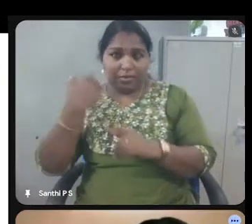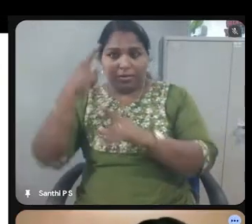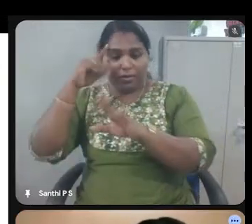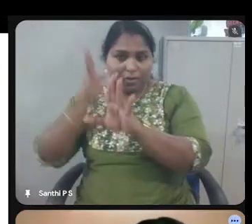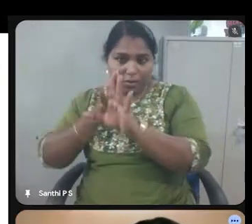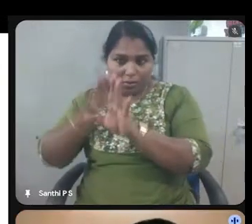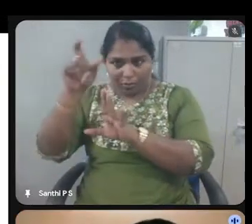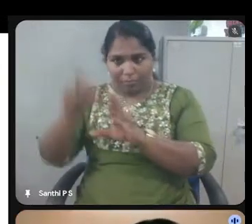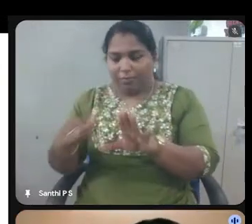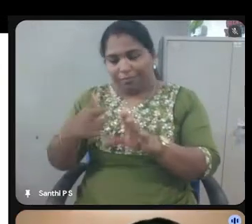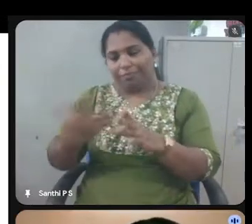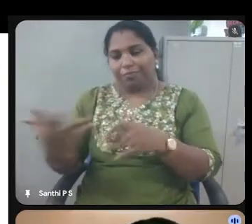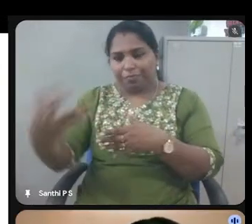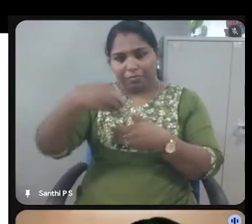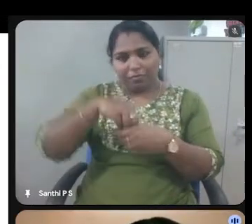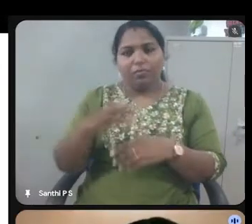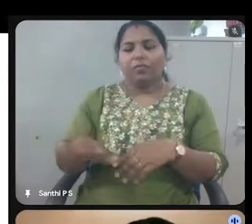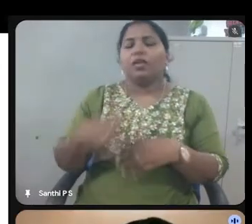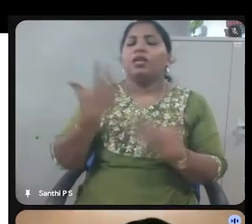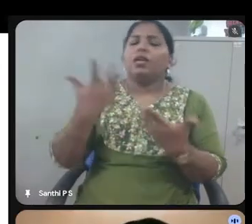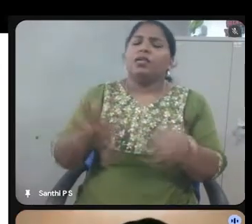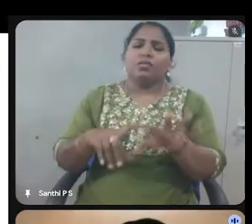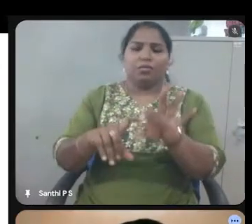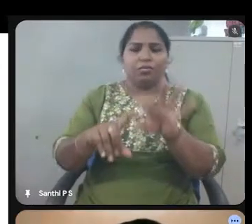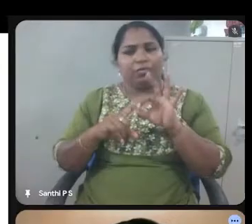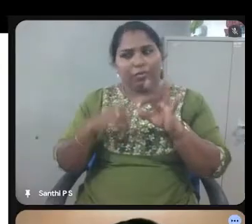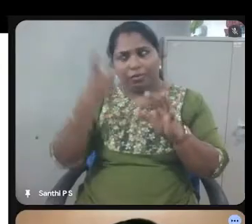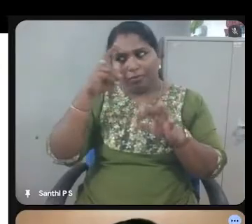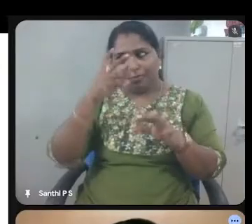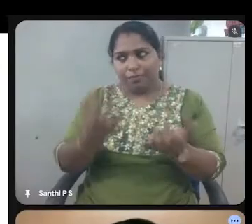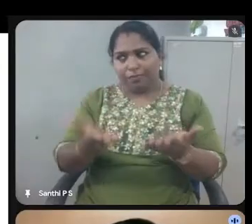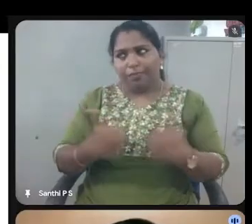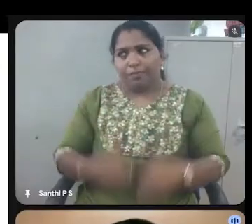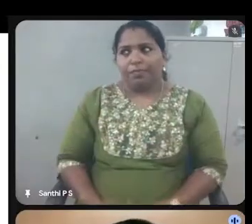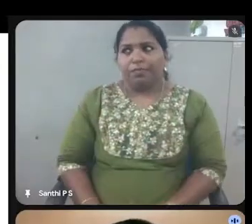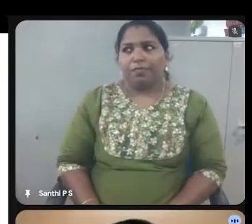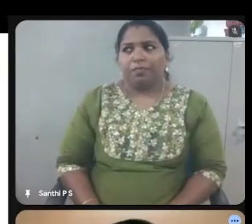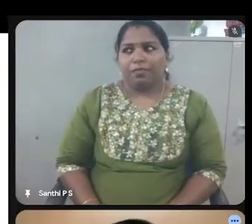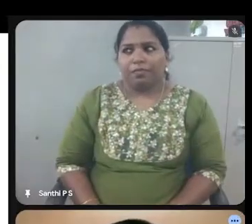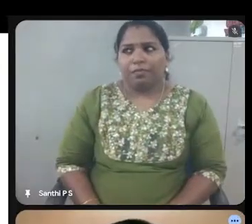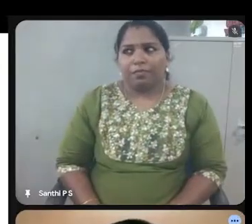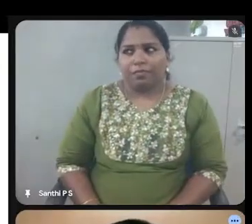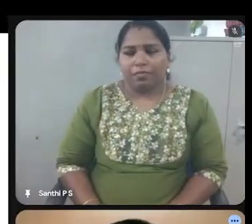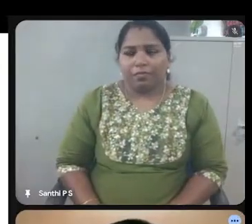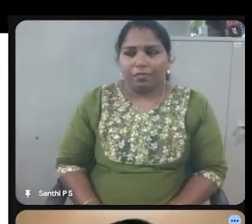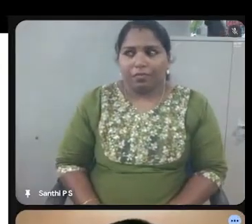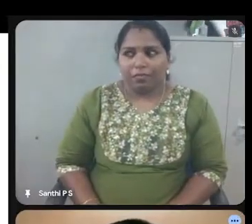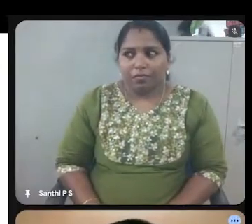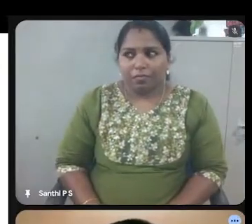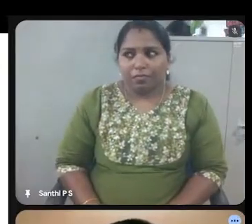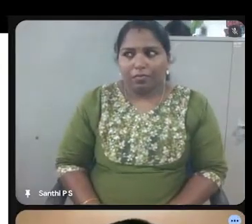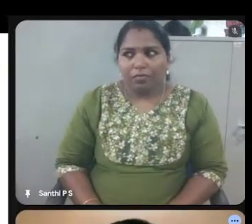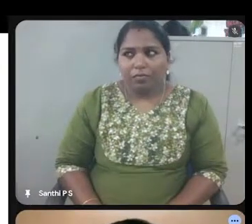മാഡം. ഇനി ചോദ്യങ്ങളും സംശയങ്ങളും ചോദിക്കാവുന്നതാണ്. ചോദിച്ചോളൂ.